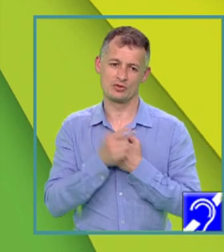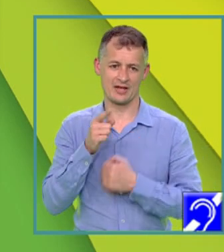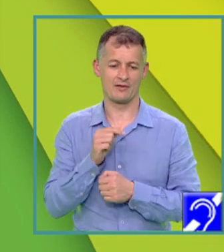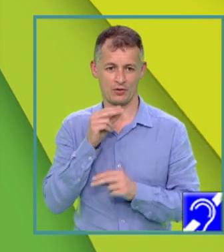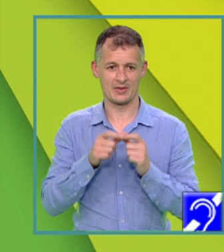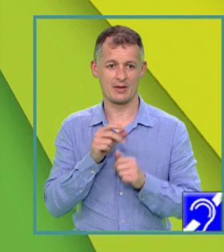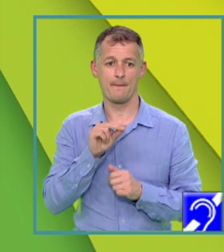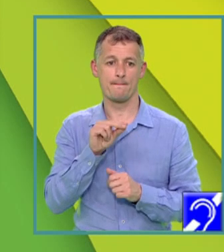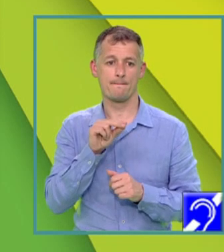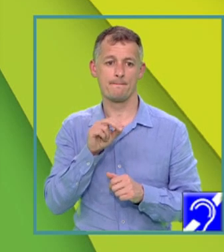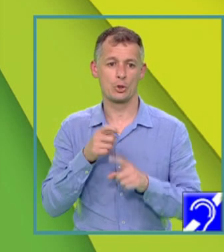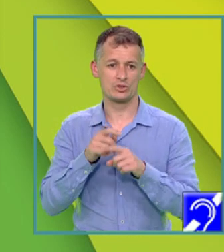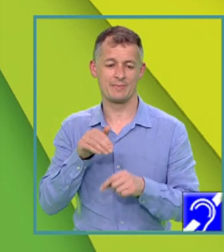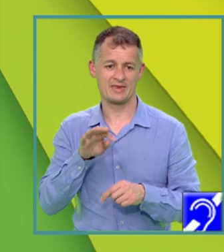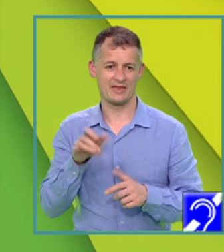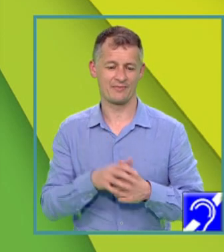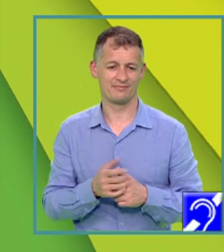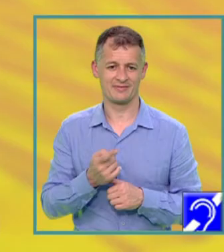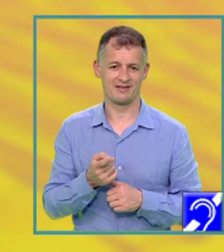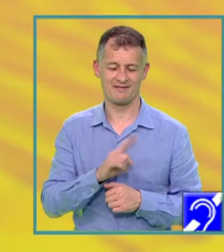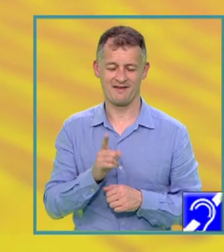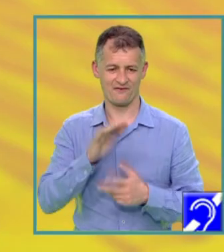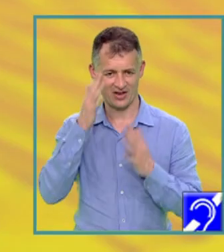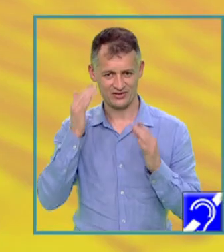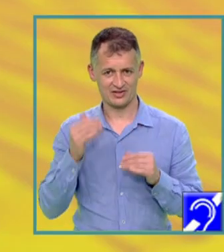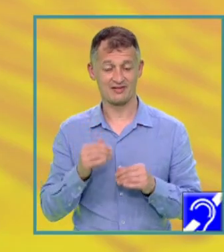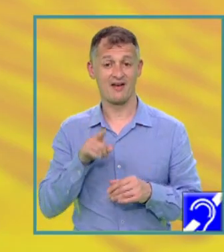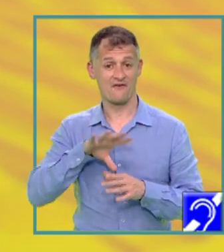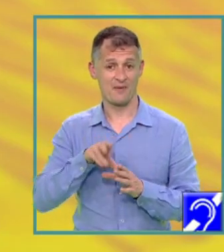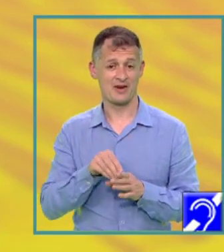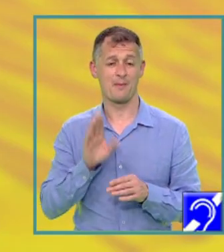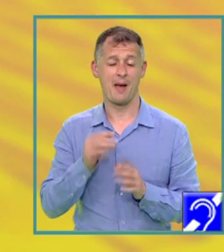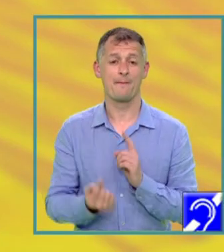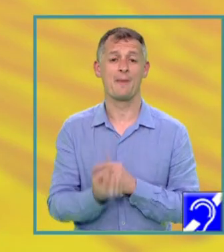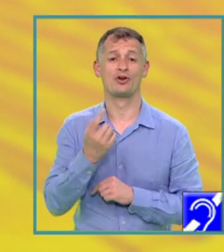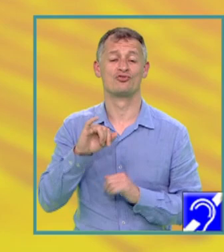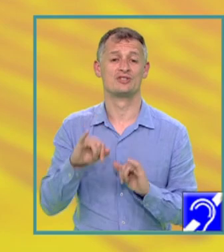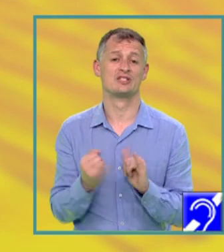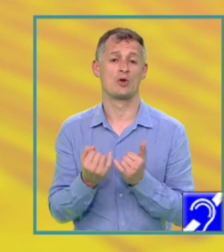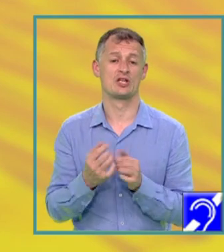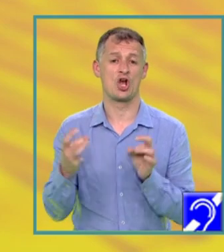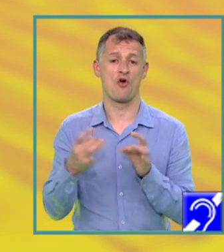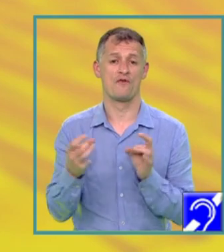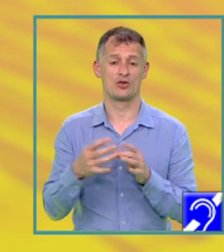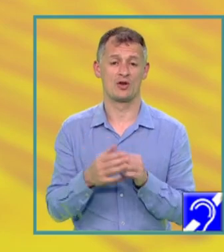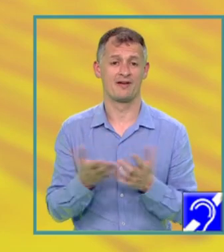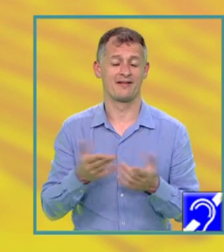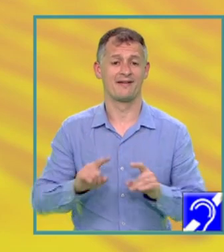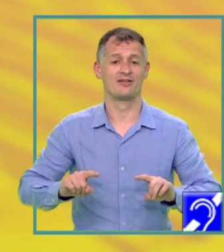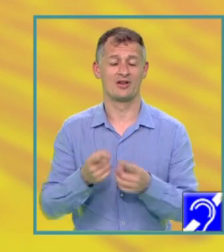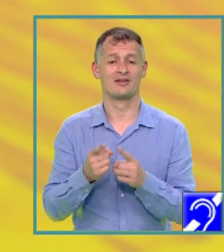despre proximitate. Din nefericire, în cadrul familiei mai apar și situații conflictuale ce